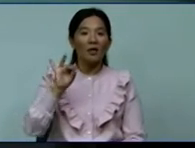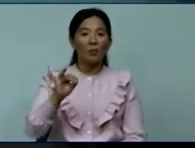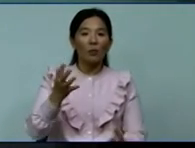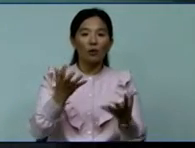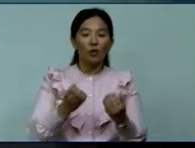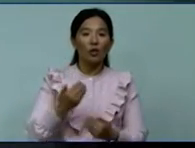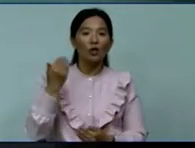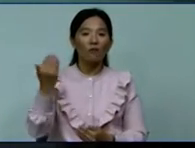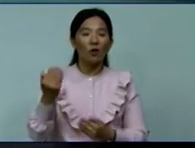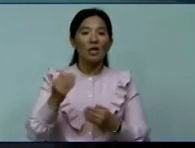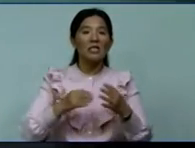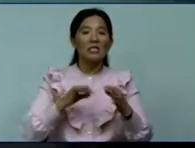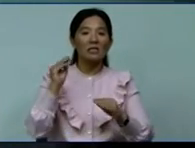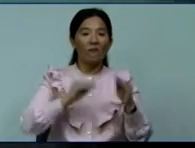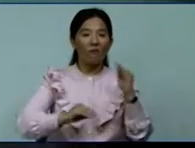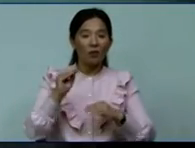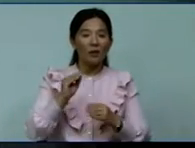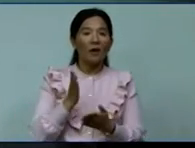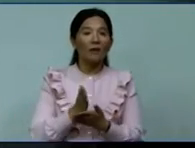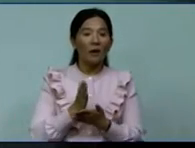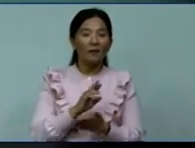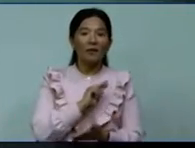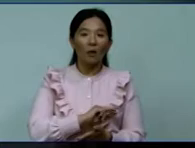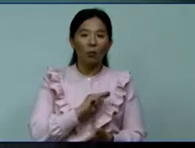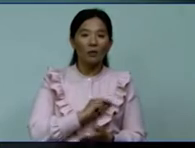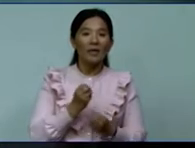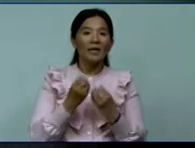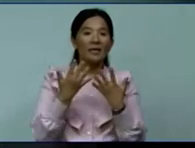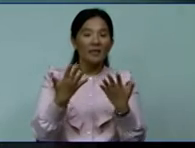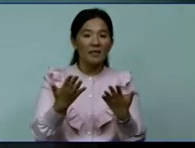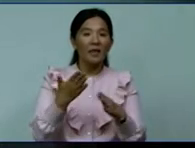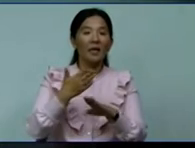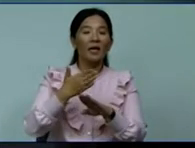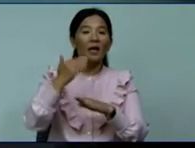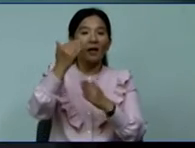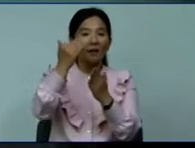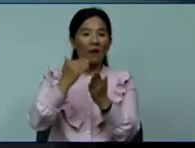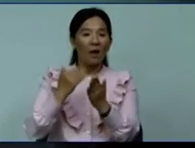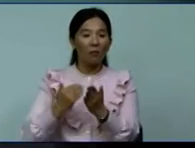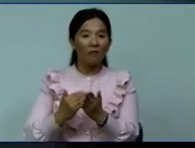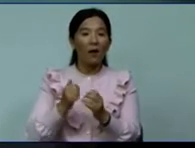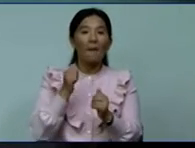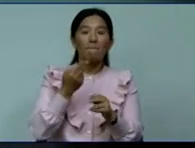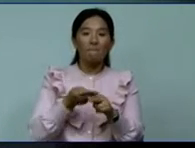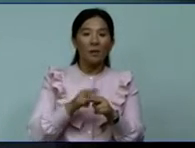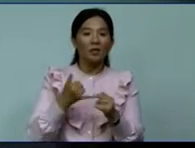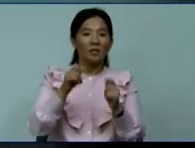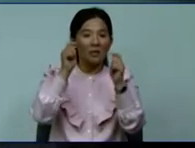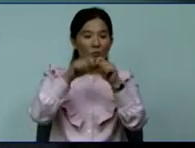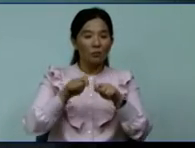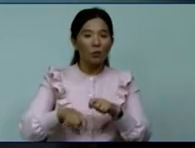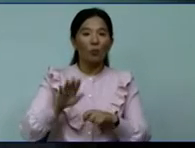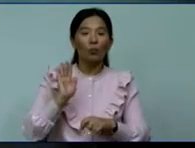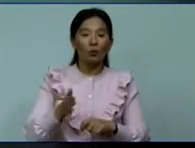свойств». Данная работа в несколько этапов. Давайте подробно разберем каждый из них.